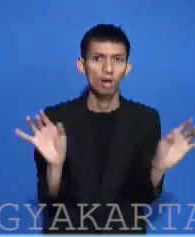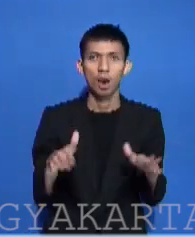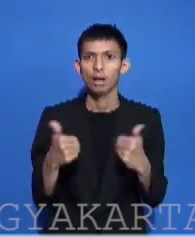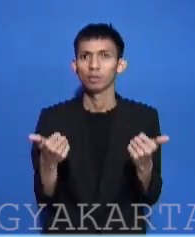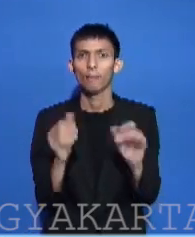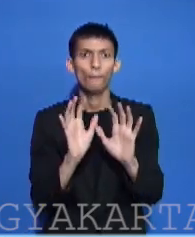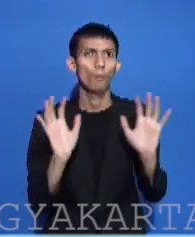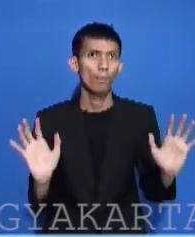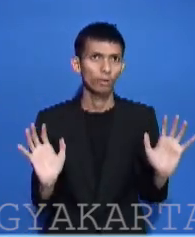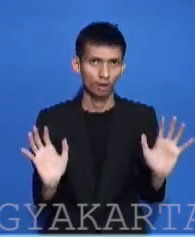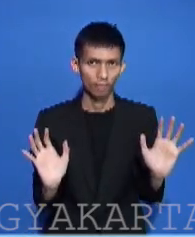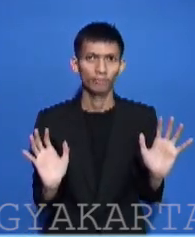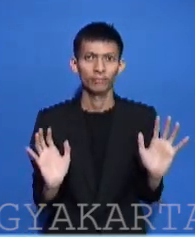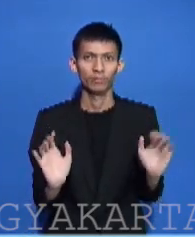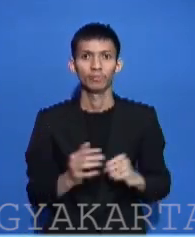gajah